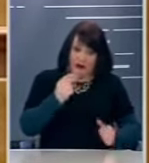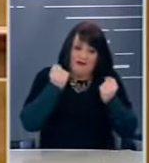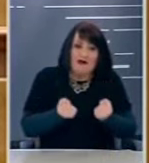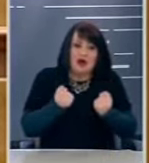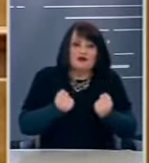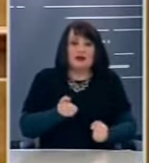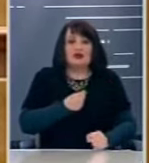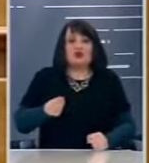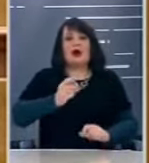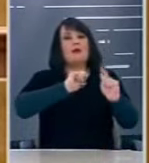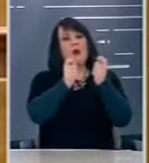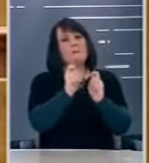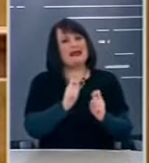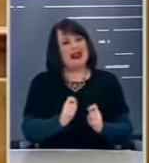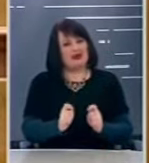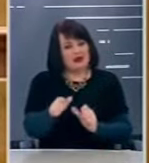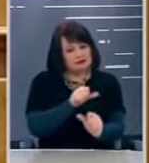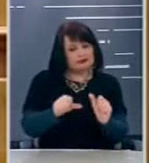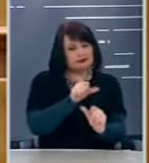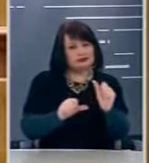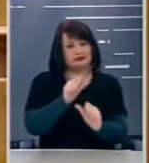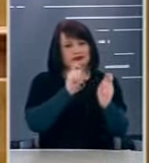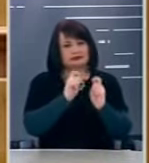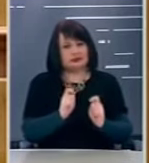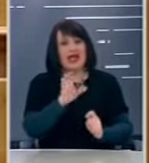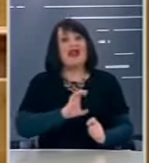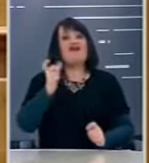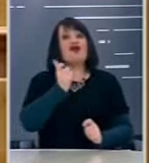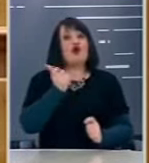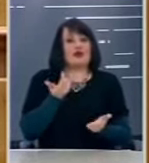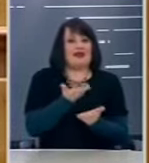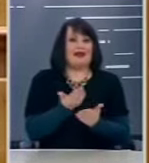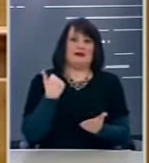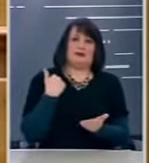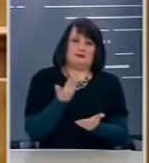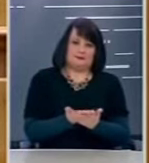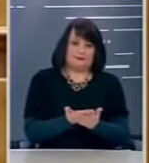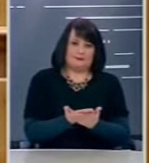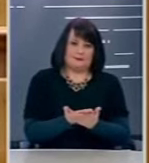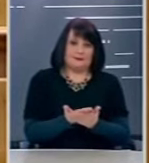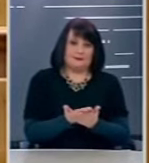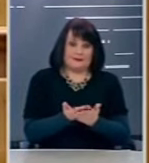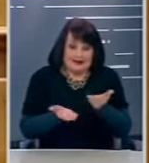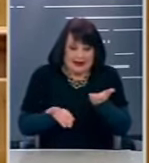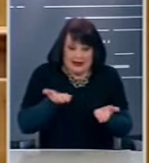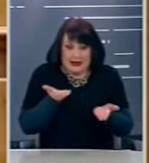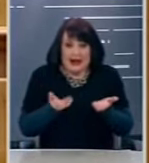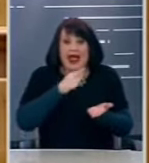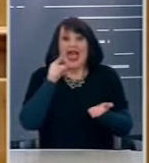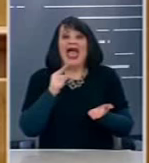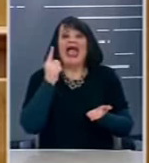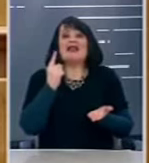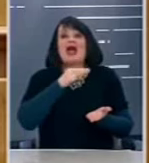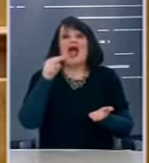τις διαρθρωτικές μεταρρυθμίσεις που θα προτείνουν οι πιστωτές μας, θα υπάρχει και ένα ευρώ αντίστοιχης